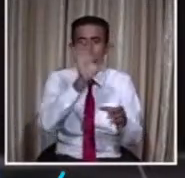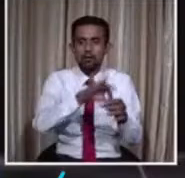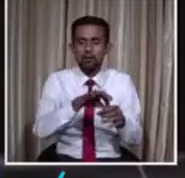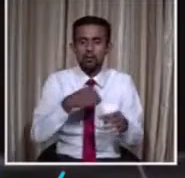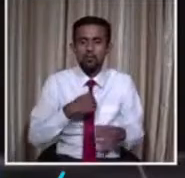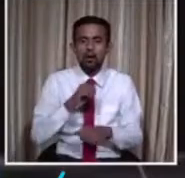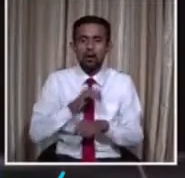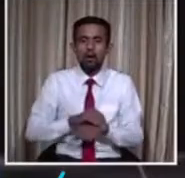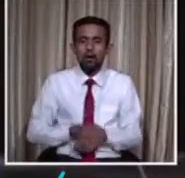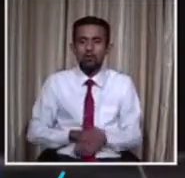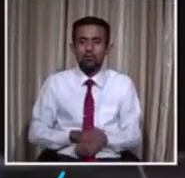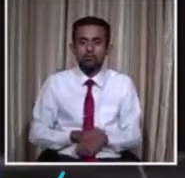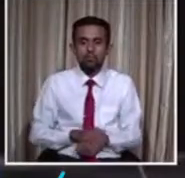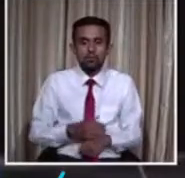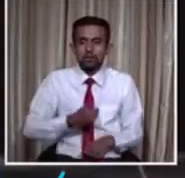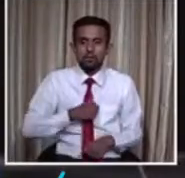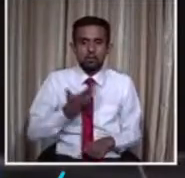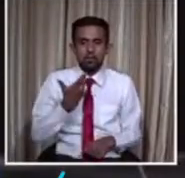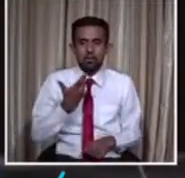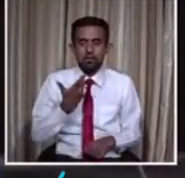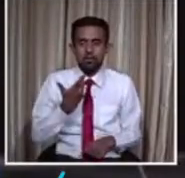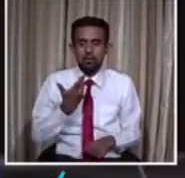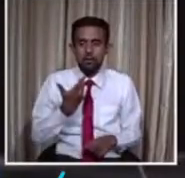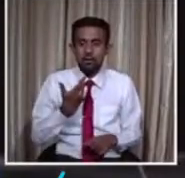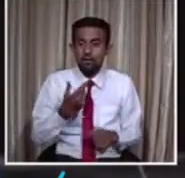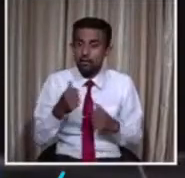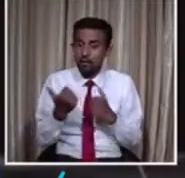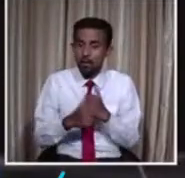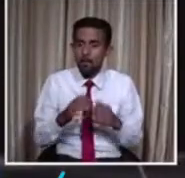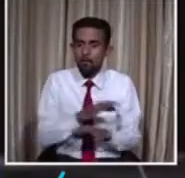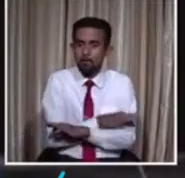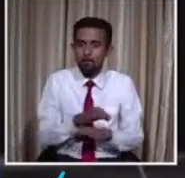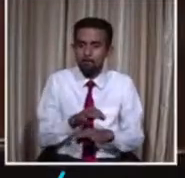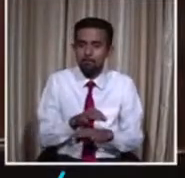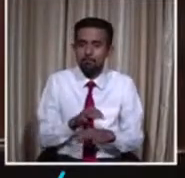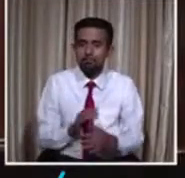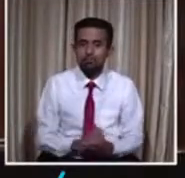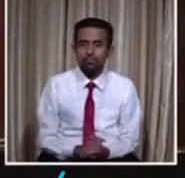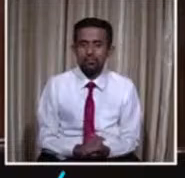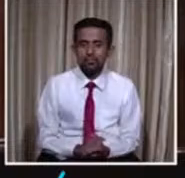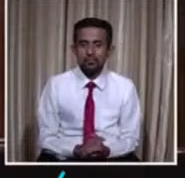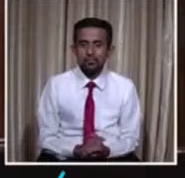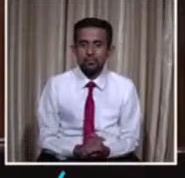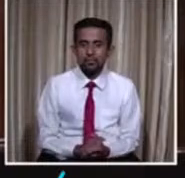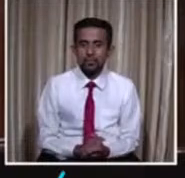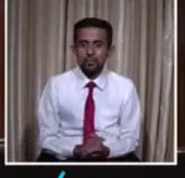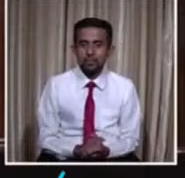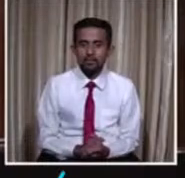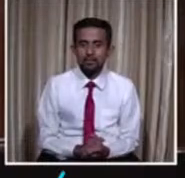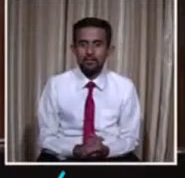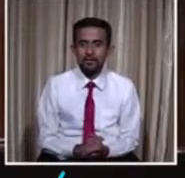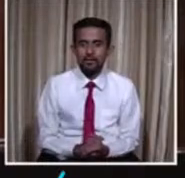wala nak dalne, ikat api biru dai. Anak beranak sutre hai dera vidie. Betul marta winar dekak kala kita turut. Betul makan tau dia dini.